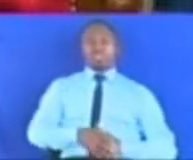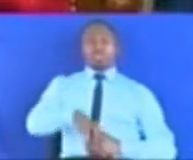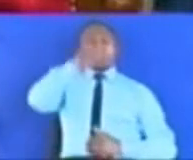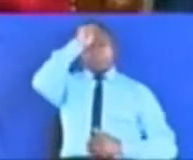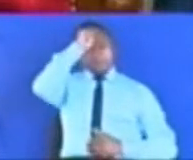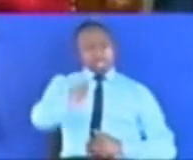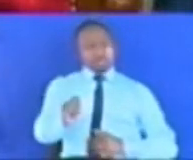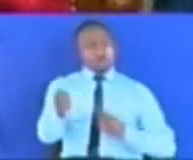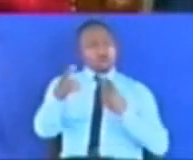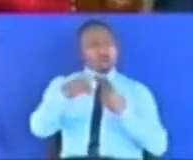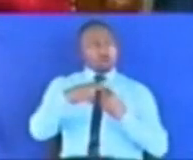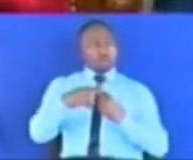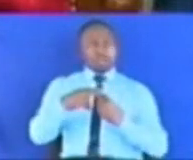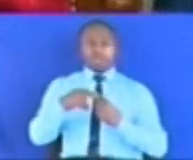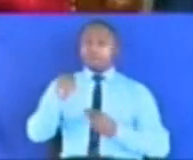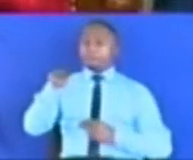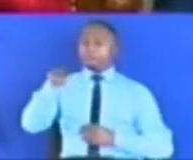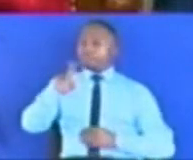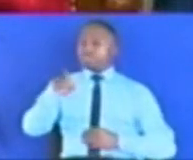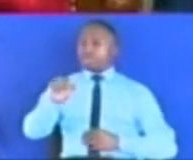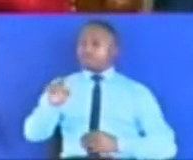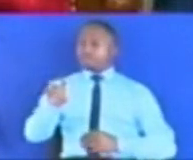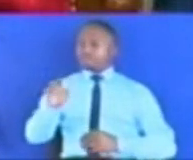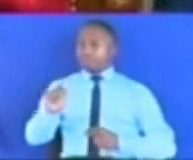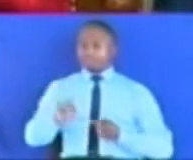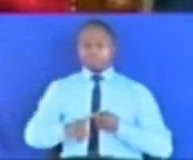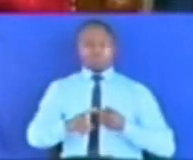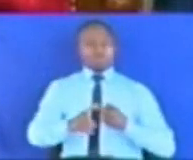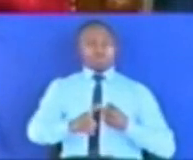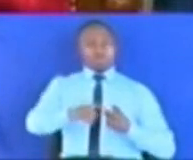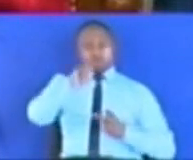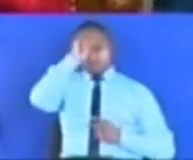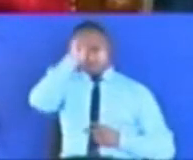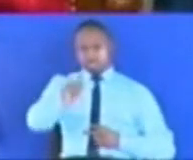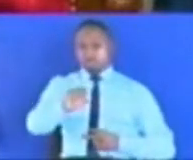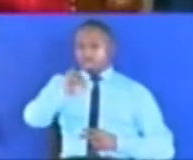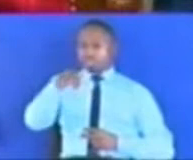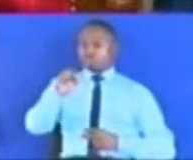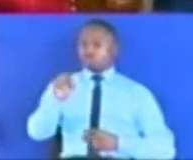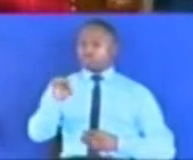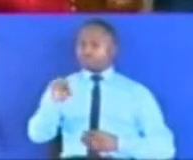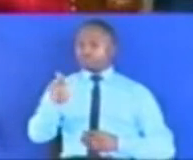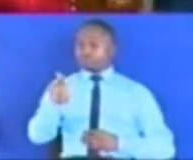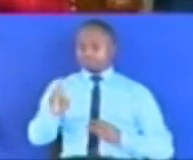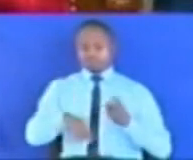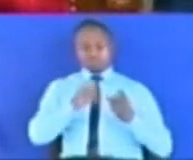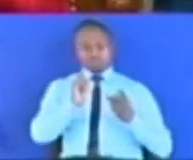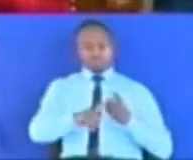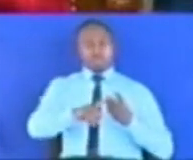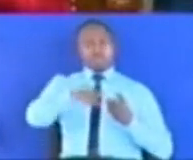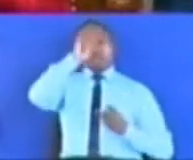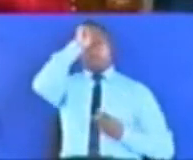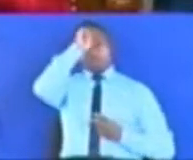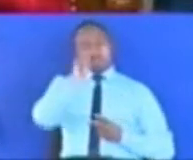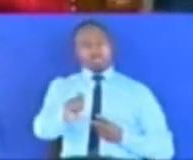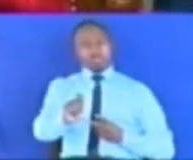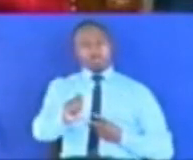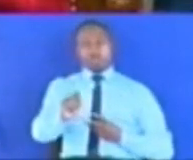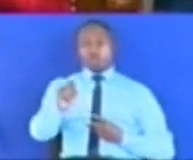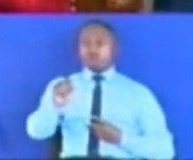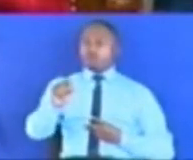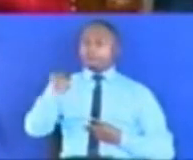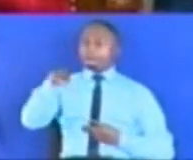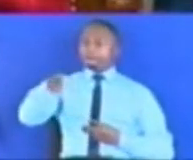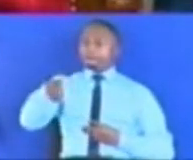Mheshimiwa Dr. Christine Mzava atafuatiwa na Mheshimiwa Joseph Mkundi. Mheshimiwa Luhaga